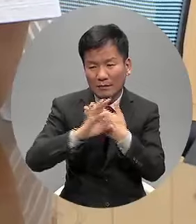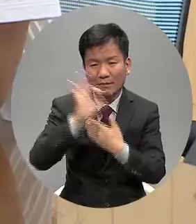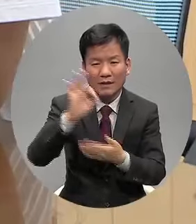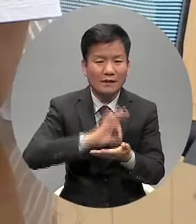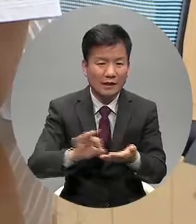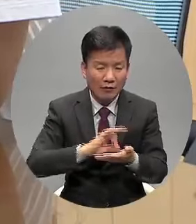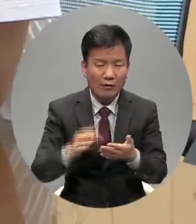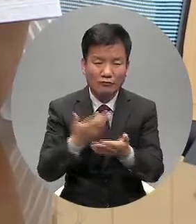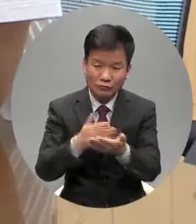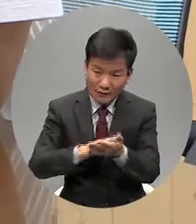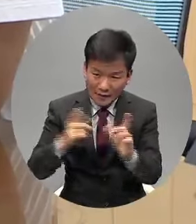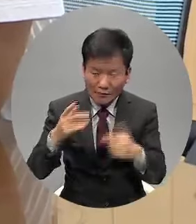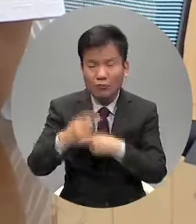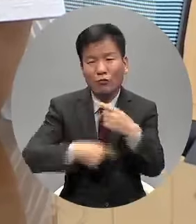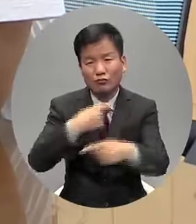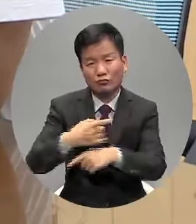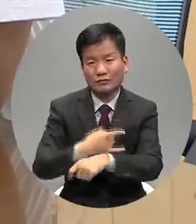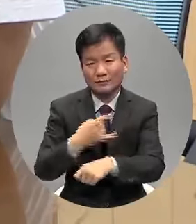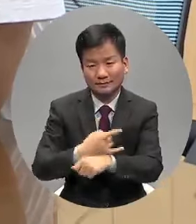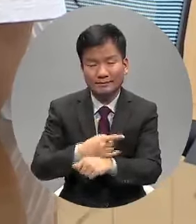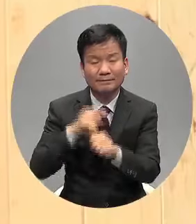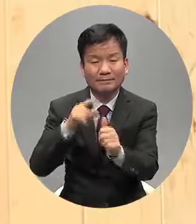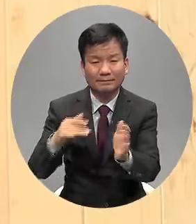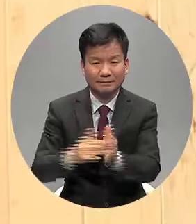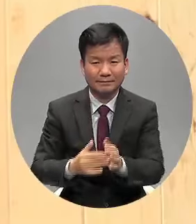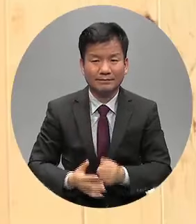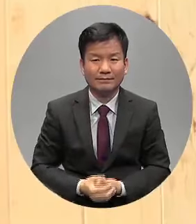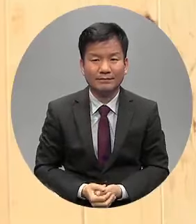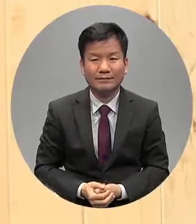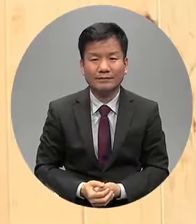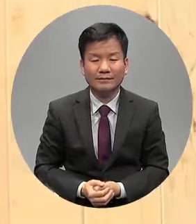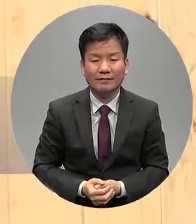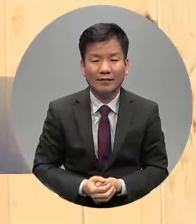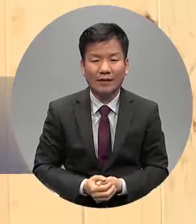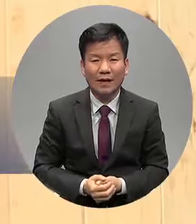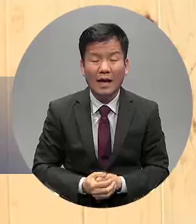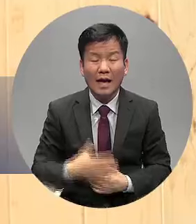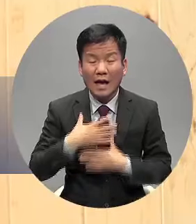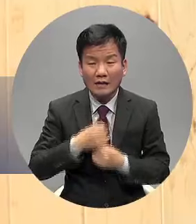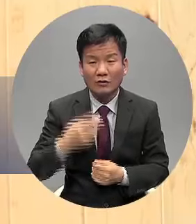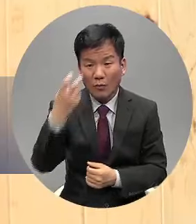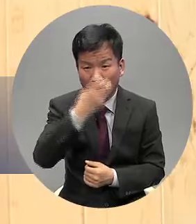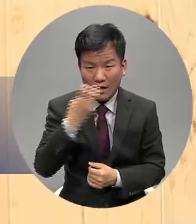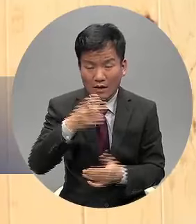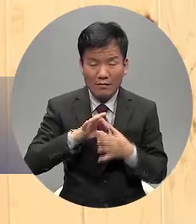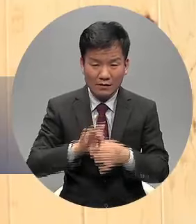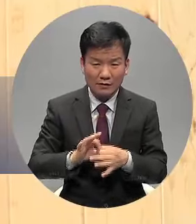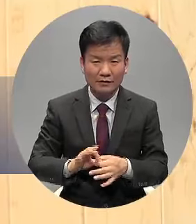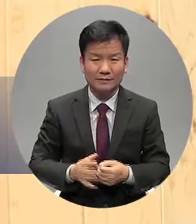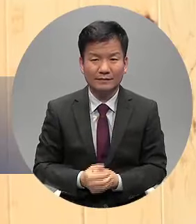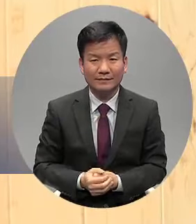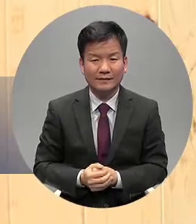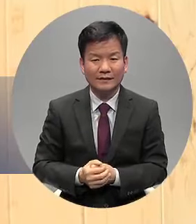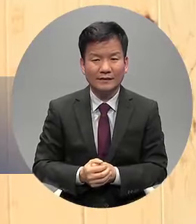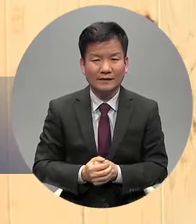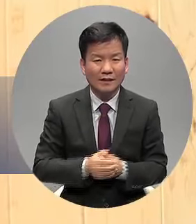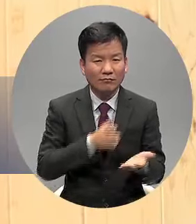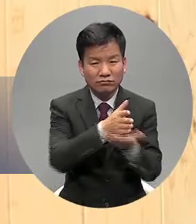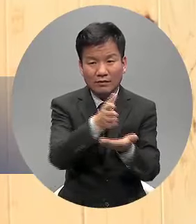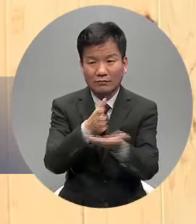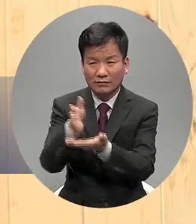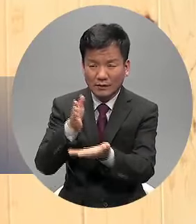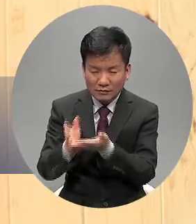투입해 보수나 교체에 들어가기로 했습니다. 시설 관련, 안전 관련해가지고 각 부서별로